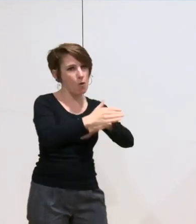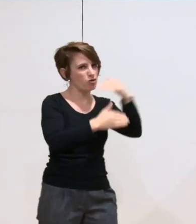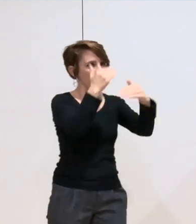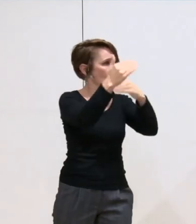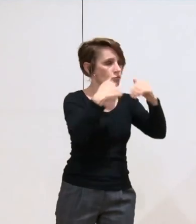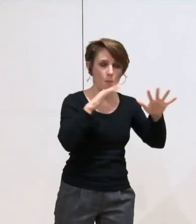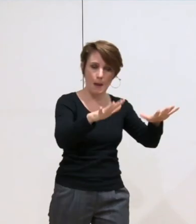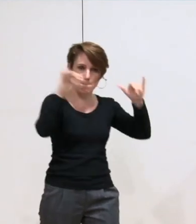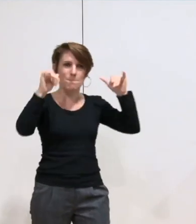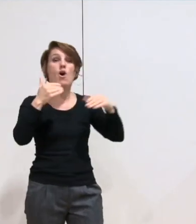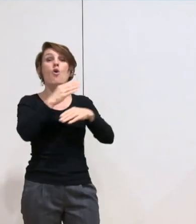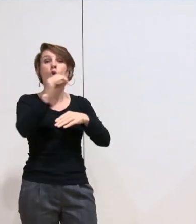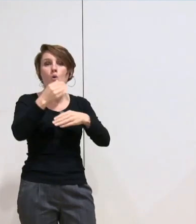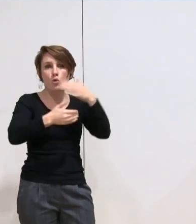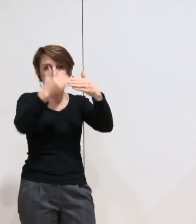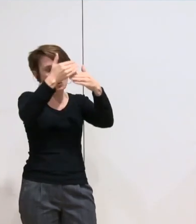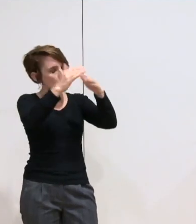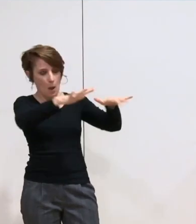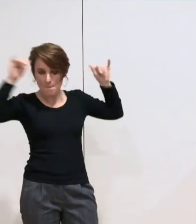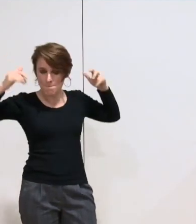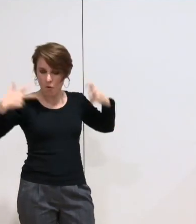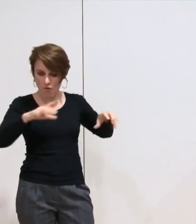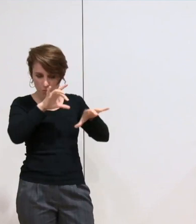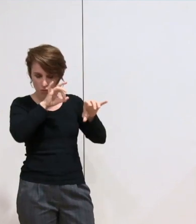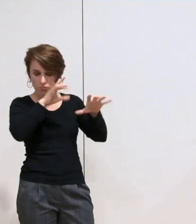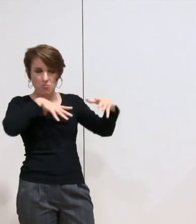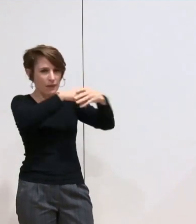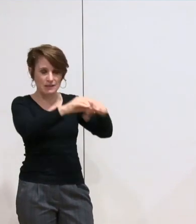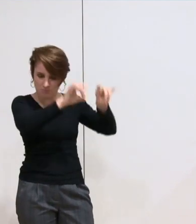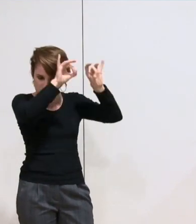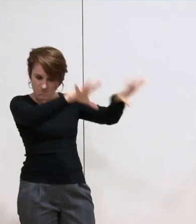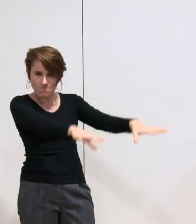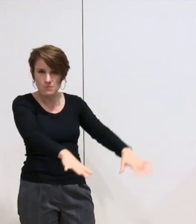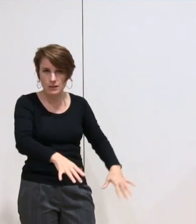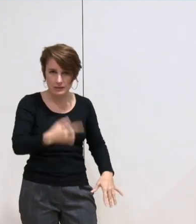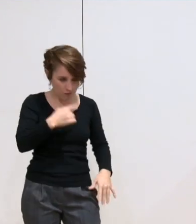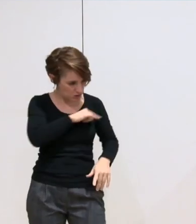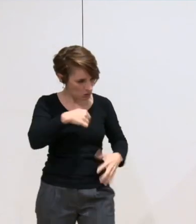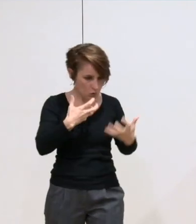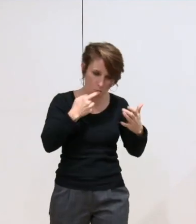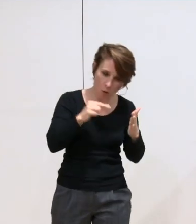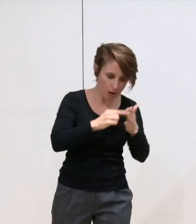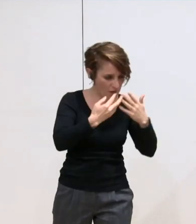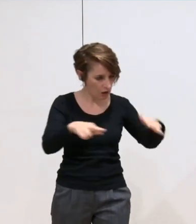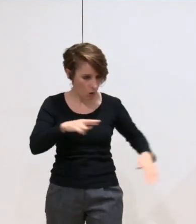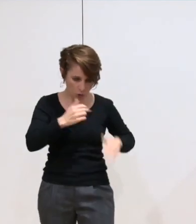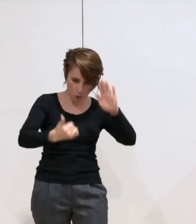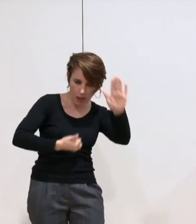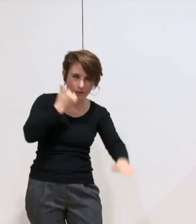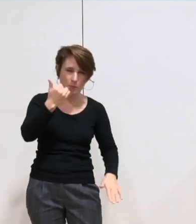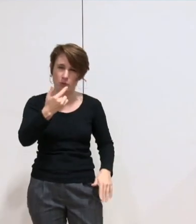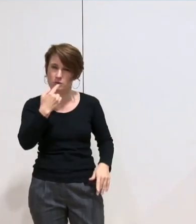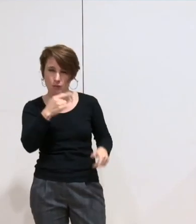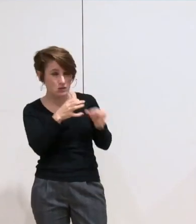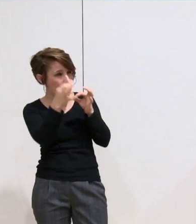laissons l'entière responsabilité de vos décisions. Notre indépendance retrouvée marquera d'autant plus notre extrême vigilance sur